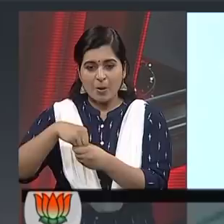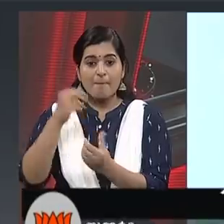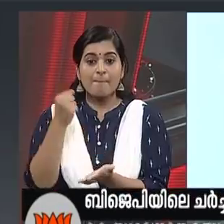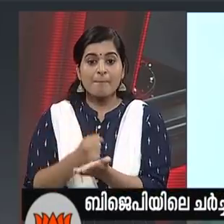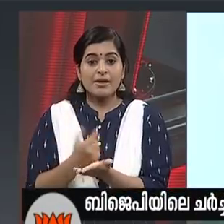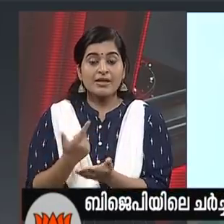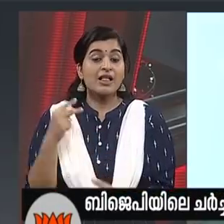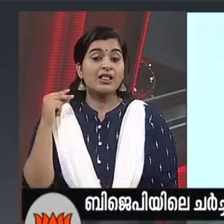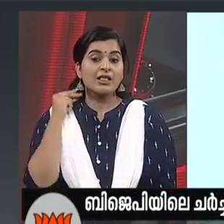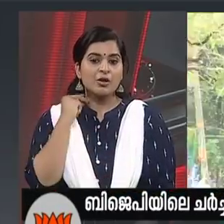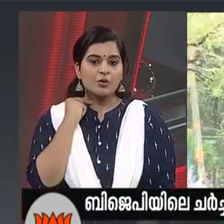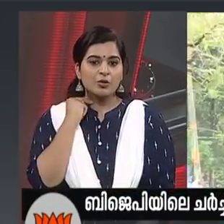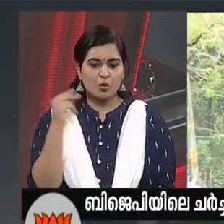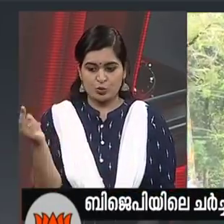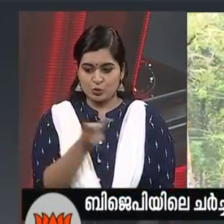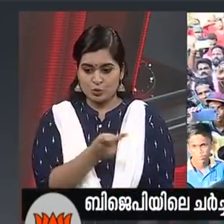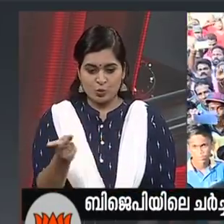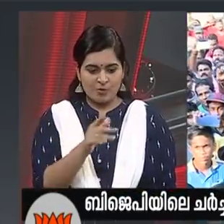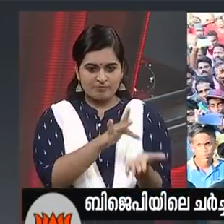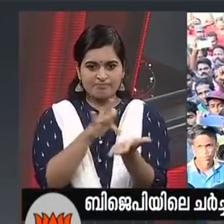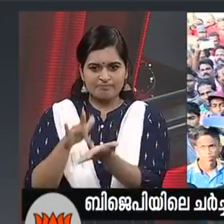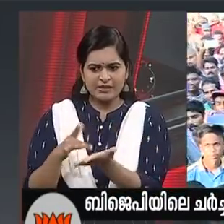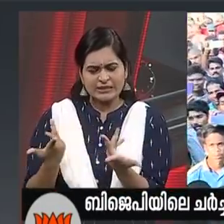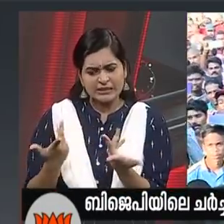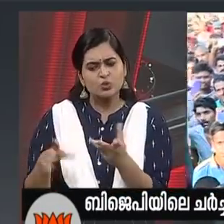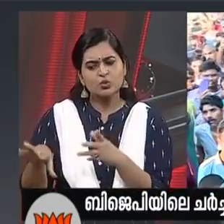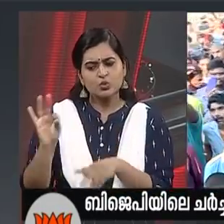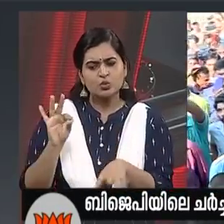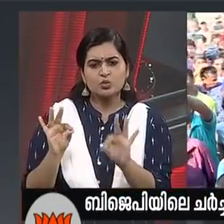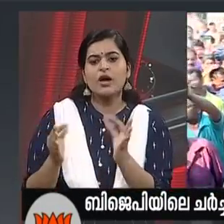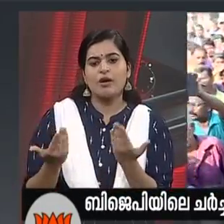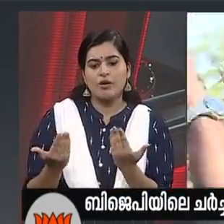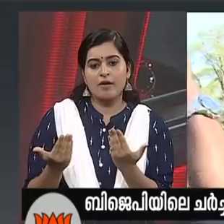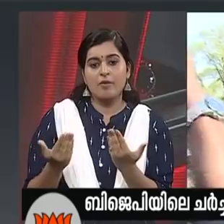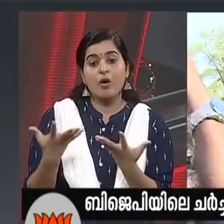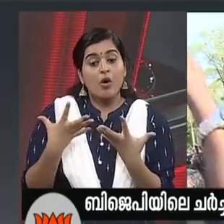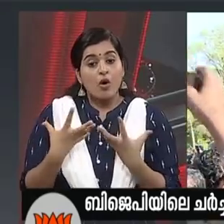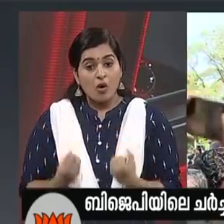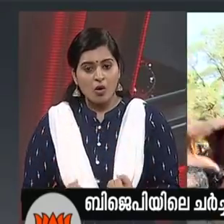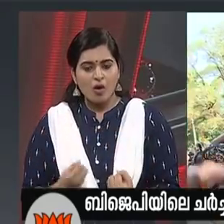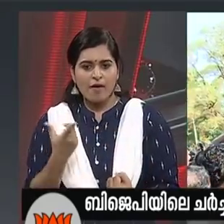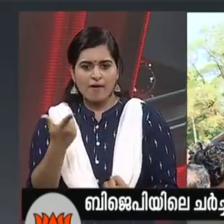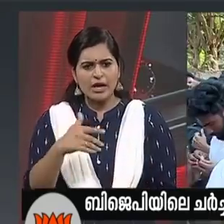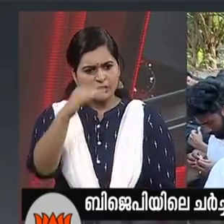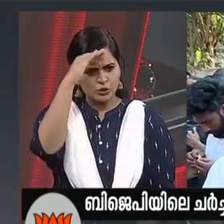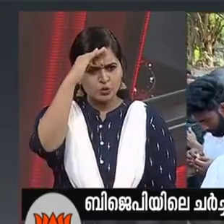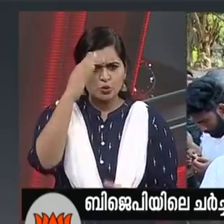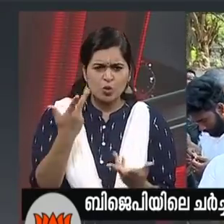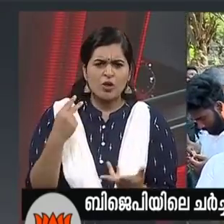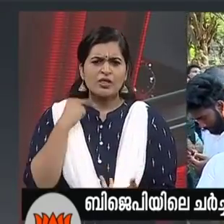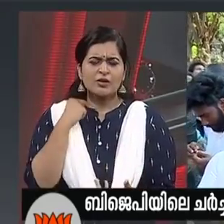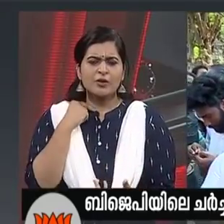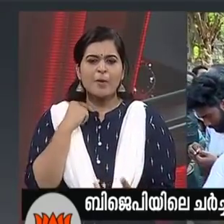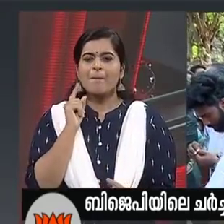അല്ലെങ്കിൽ തിരുവനന്തപുരം സെൻട്രലിൽ മത്സരിക്കണമെന്നാണ് ആവശ്യം. തൃശ്ശൂർ അടക്കം ഏത് സീറ്റ് വേണമെങ്കിലും സ്വയം തീരുമാനിക്കാമെന്ന് വരെ പറഞ്ഞു. പക്ഷേ സുരേഷ്